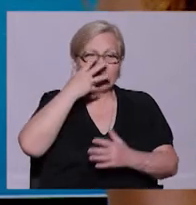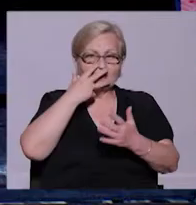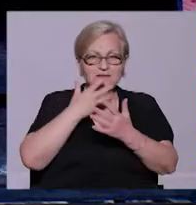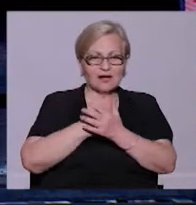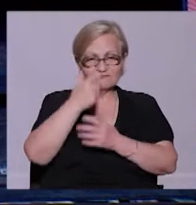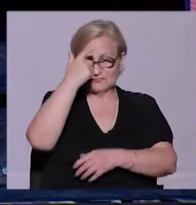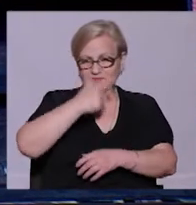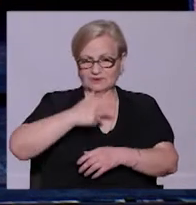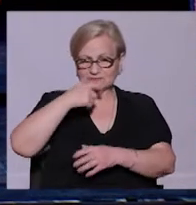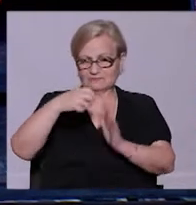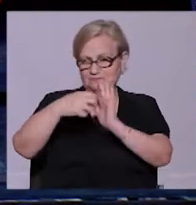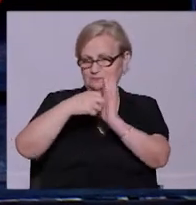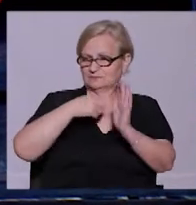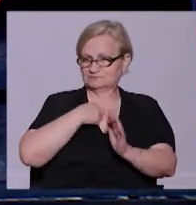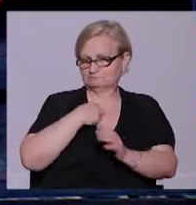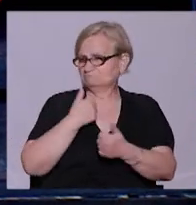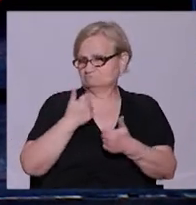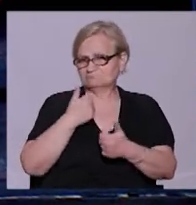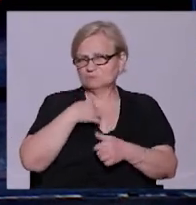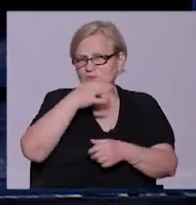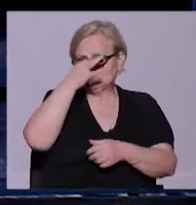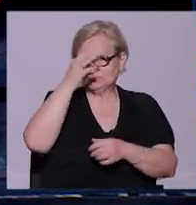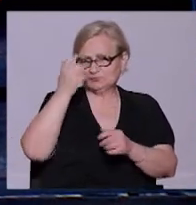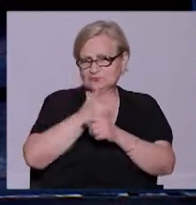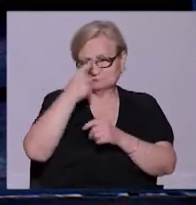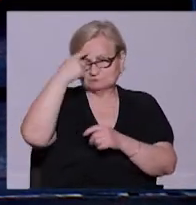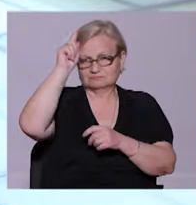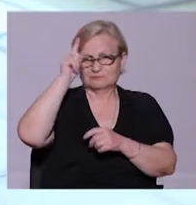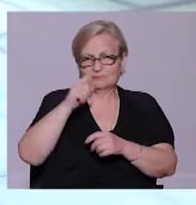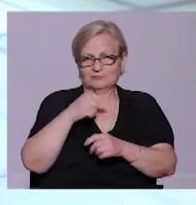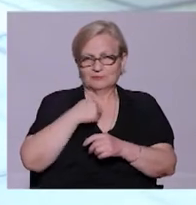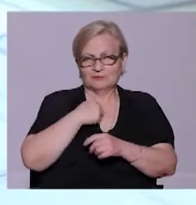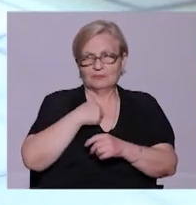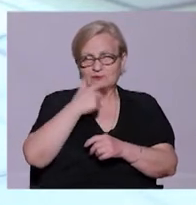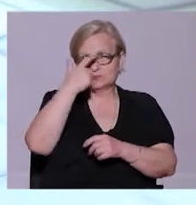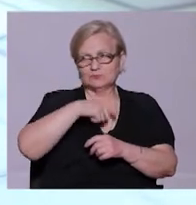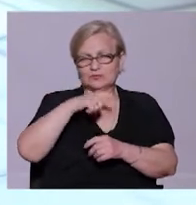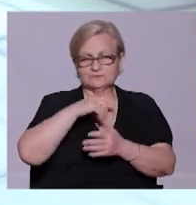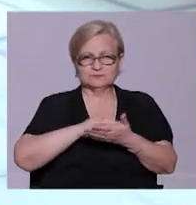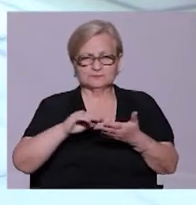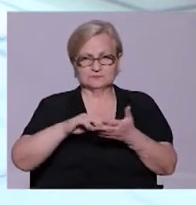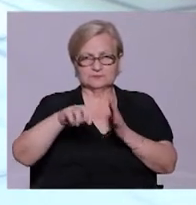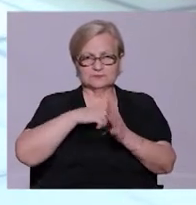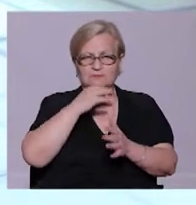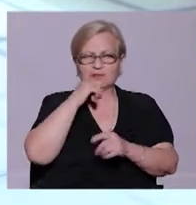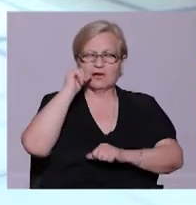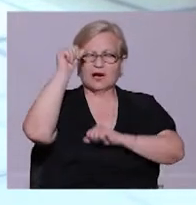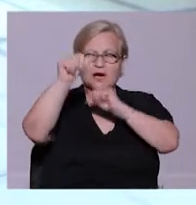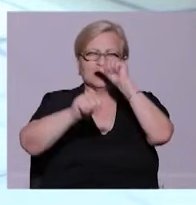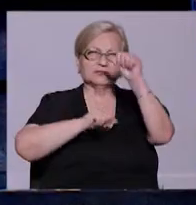მივწეროთ წერილი. რატომაც არა. აი მაგალითად ახლა წერილი რომ მივწერო და ჩემს თავს და შემდეგ ერთი წლის